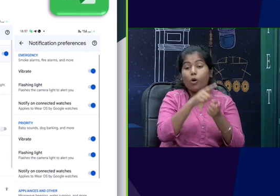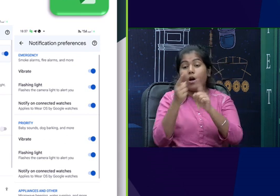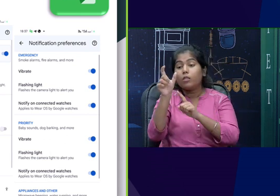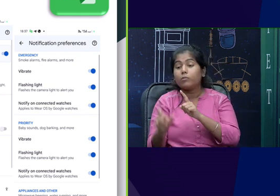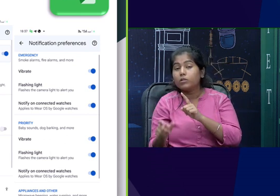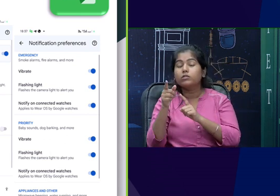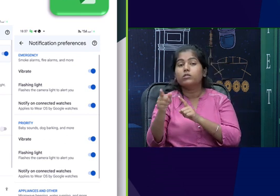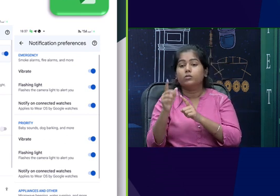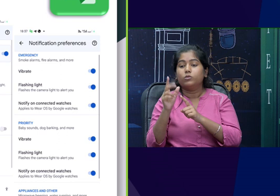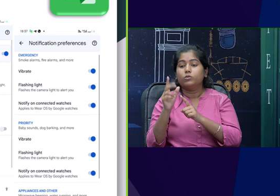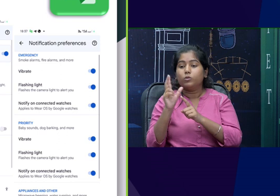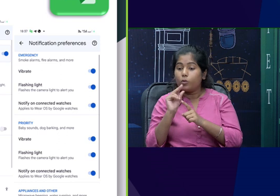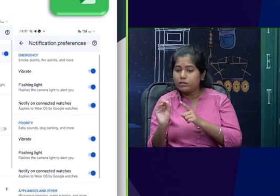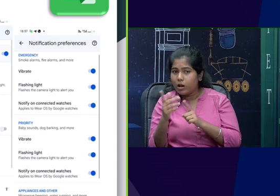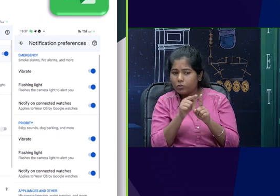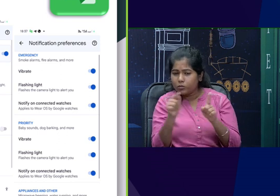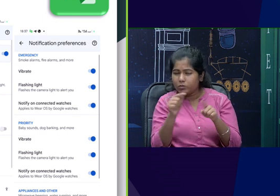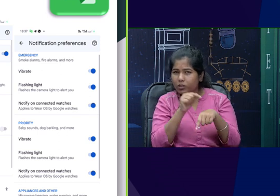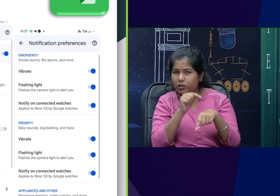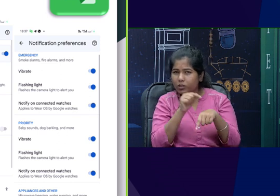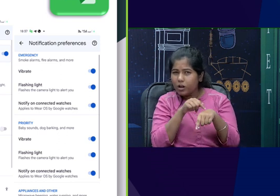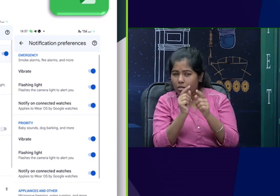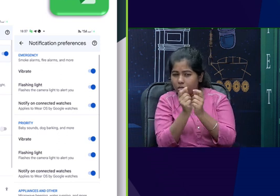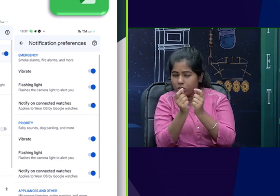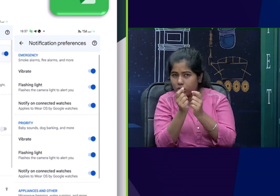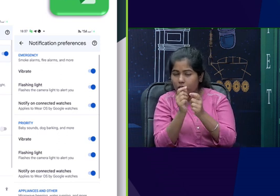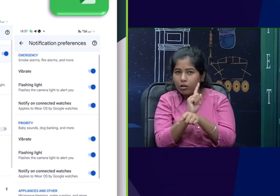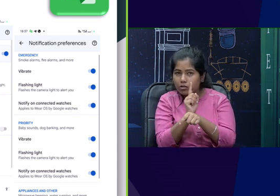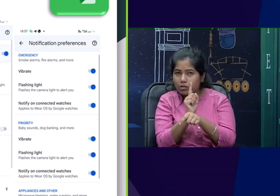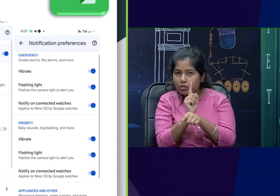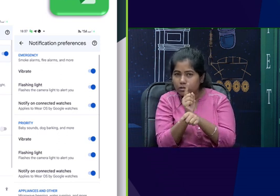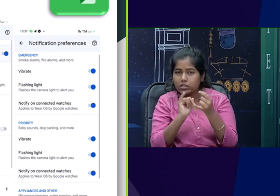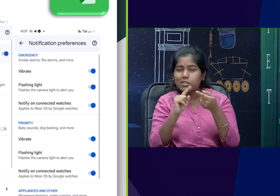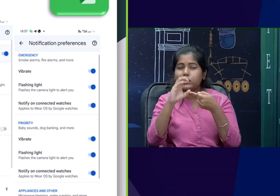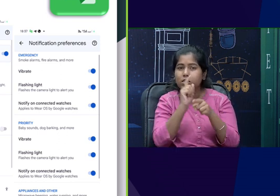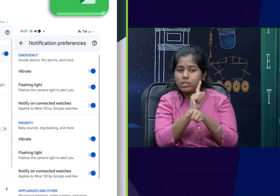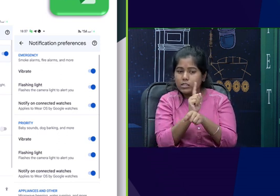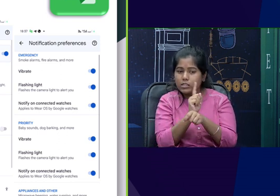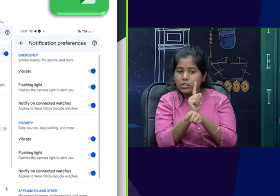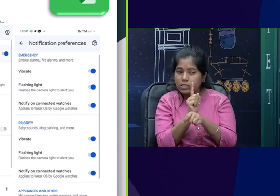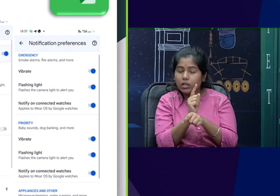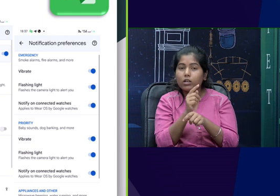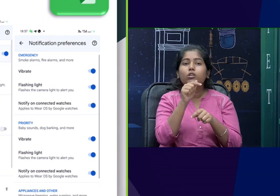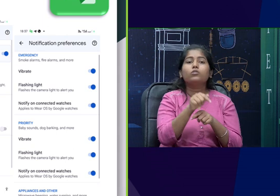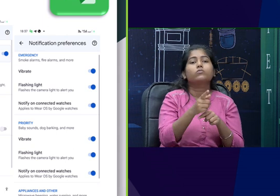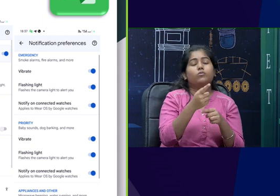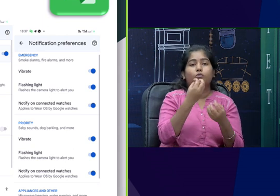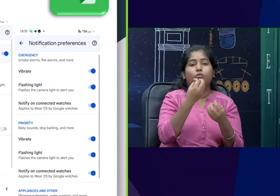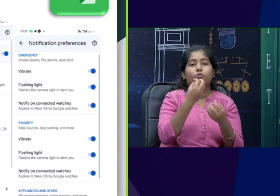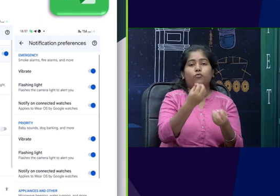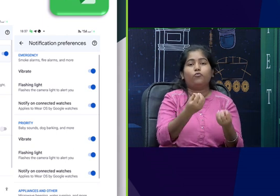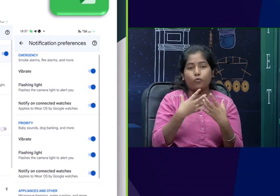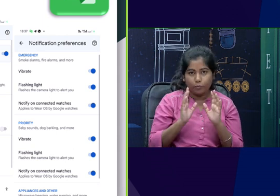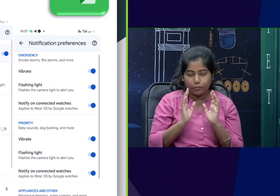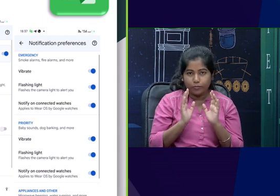वाइब्रेट करता है उसमें, तो जो आपका ऐप है वो आप पे डिपेंड है, आप ऑन रखते हैं ऑफ रखते हैं, तो वो फीचर है इसमें।